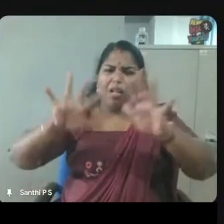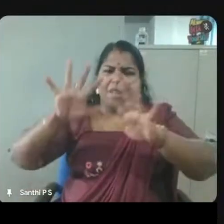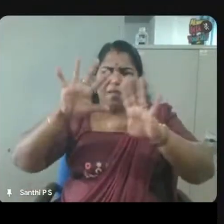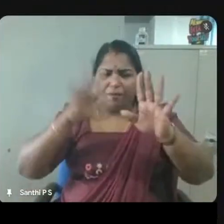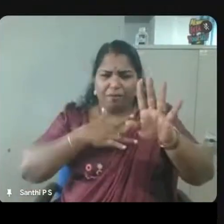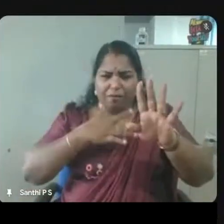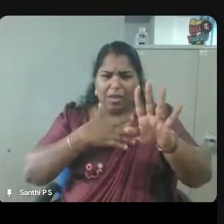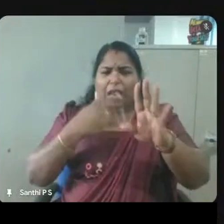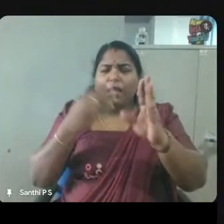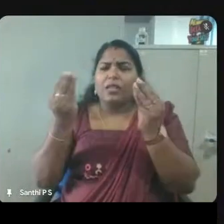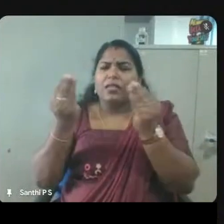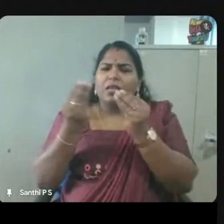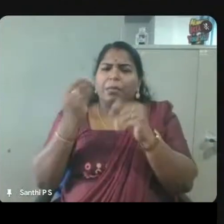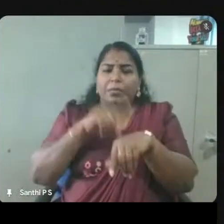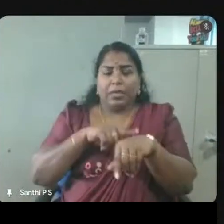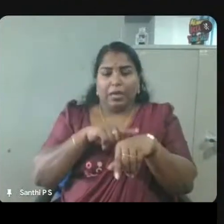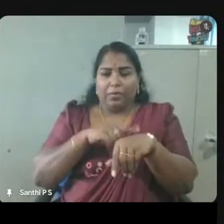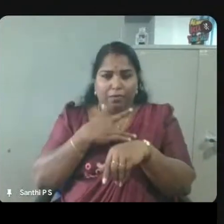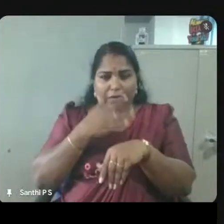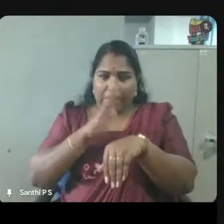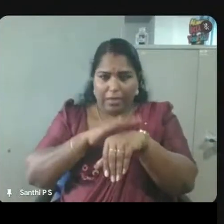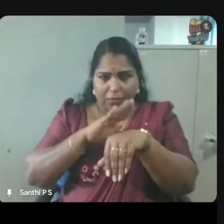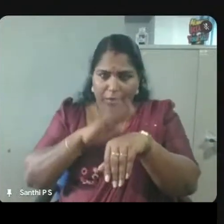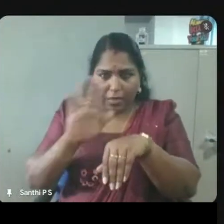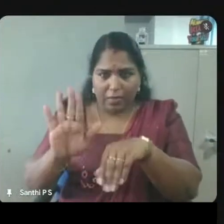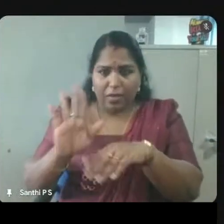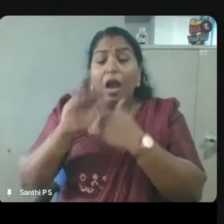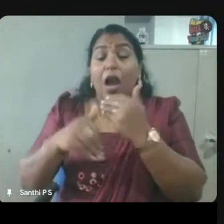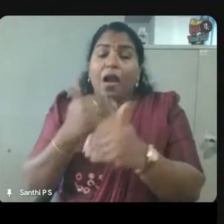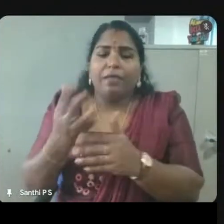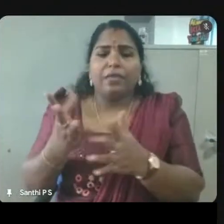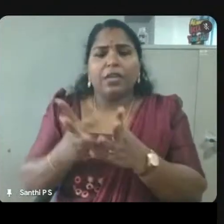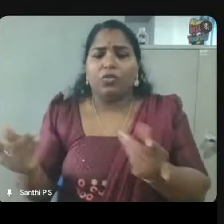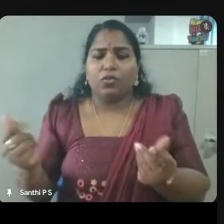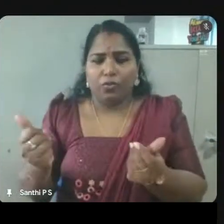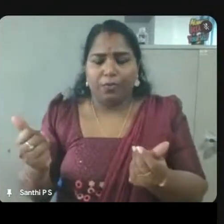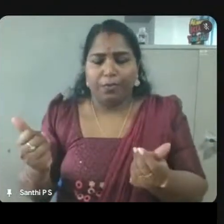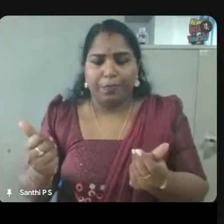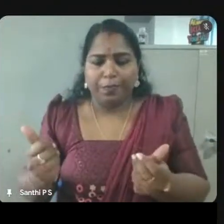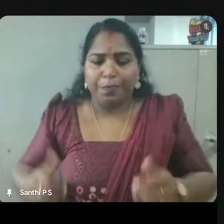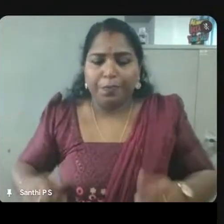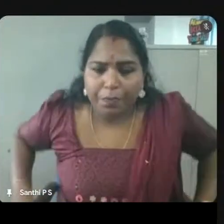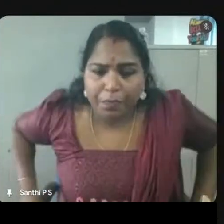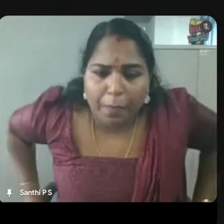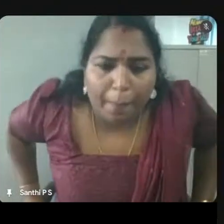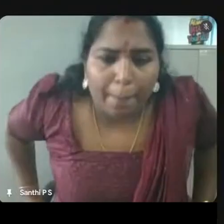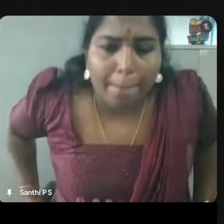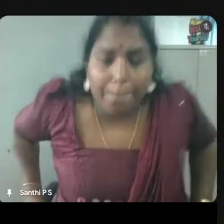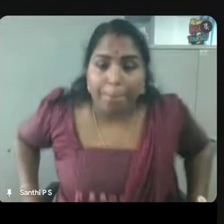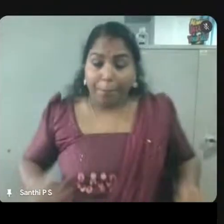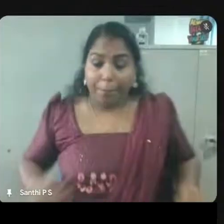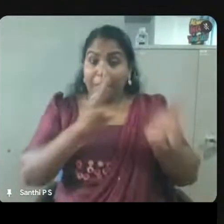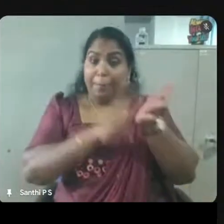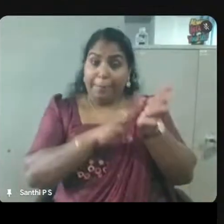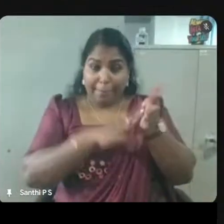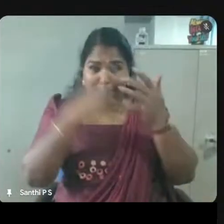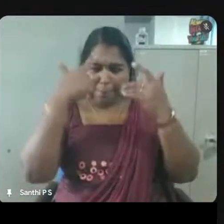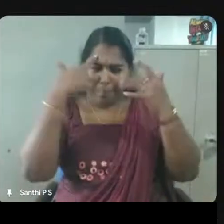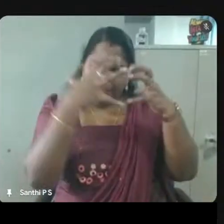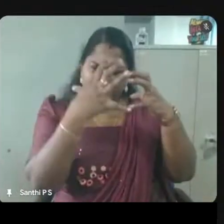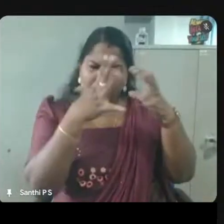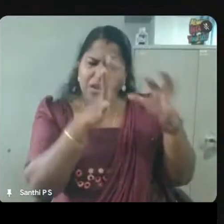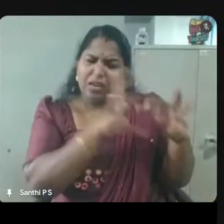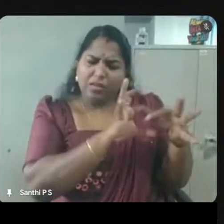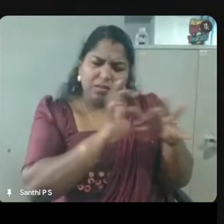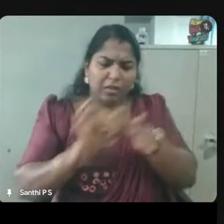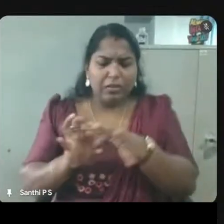മിനിറ്റുകൾ മാത്രം നീണ്ടു നിൽക്കുന്ന ഒരു സംഭവമാണ്. മൈഗ്രെയിൻ കാരണം കാഴ്ചക്കുറവ് വരാം, കാഴ്ചക്കുറവ് ഉള്ളവർക്ക് മൈഗ്രെയിൻ വരാം. ഇത്